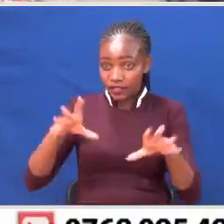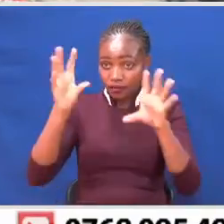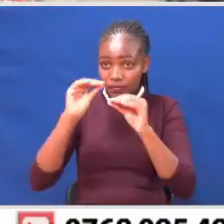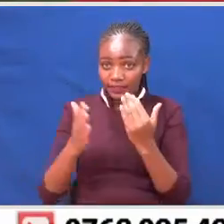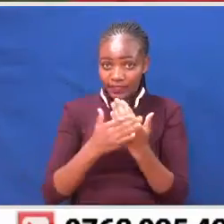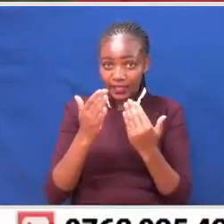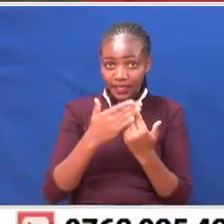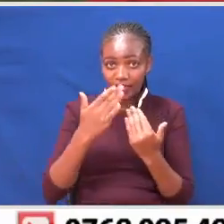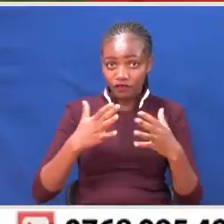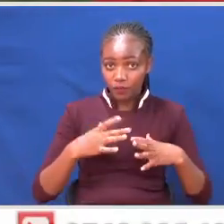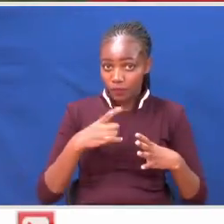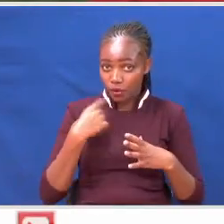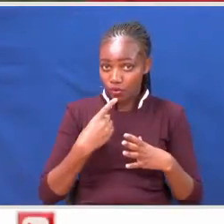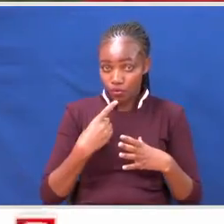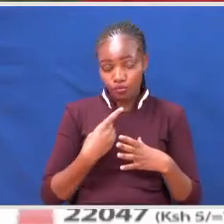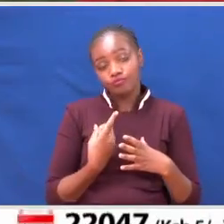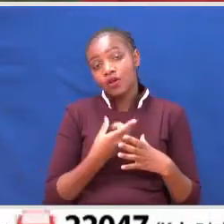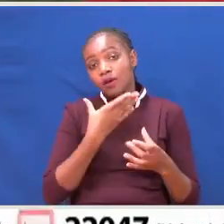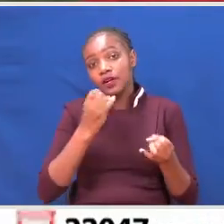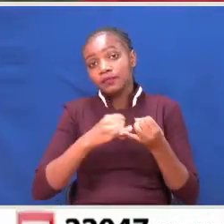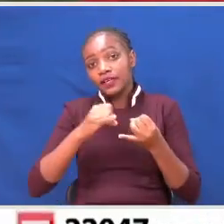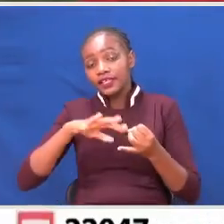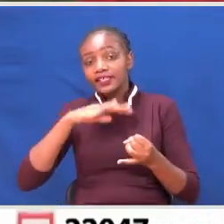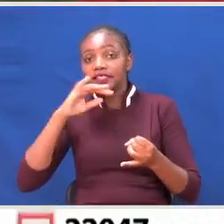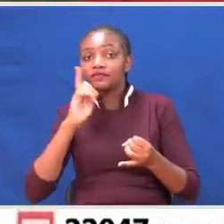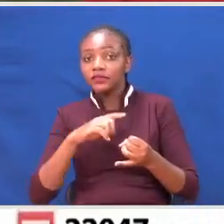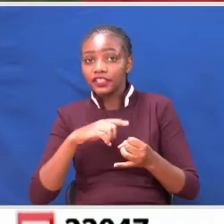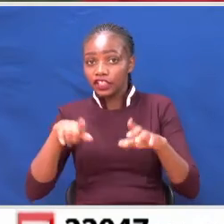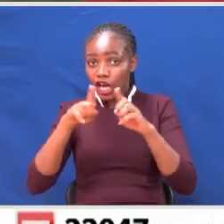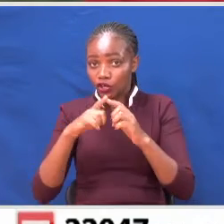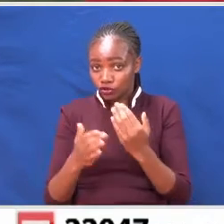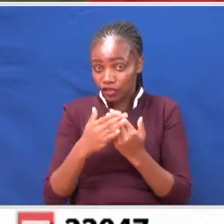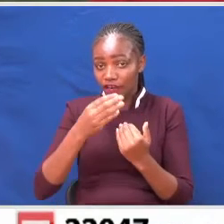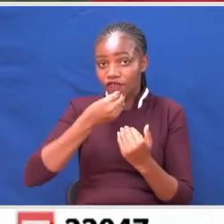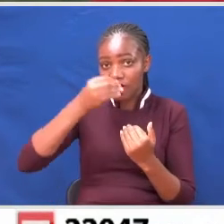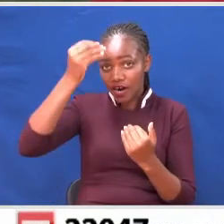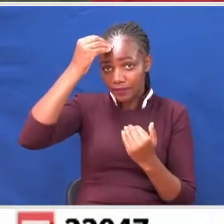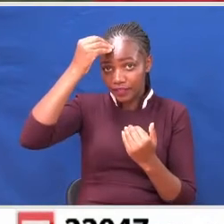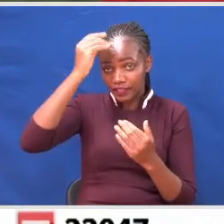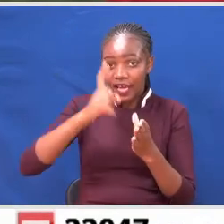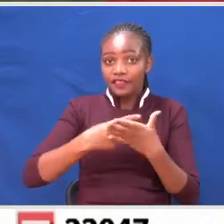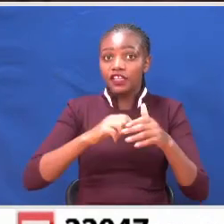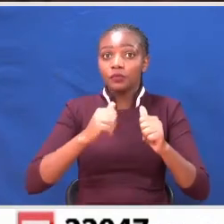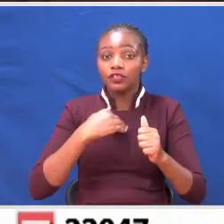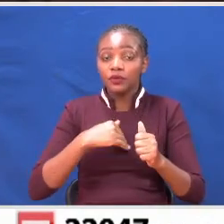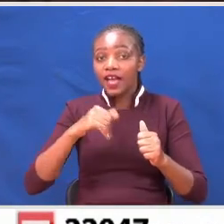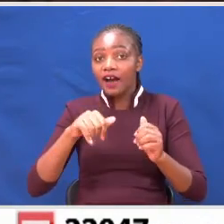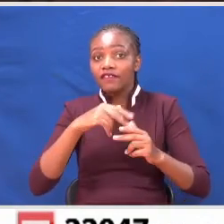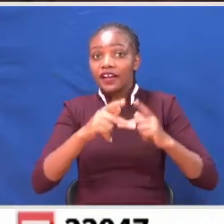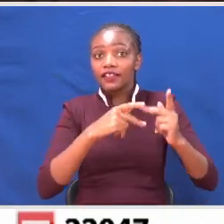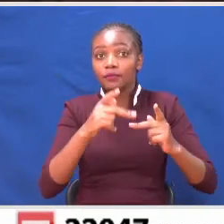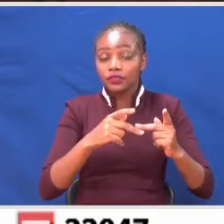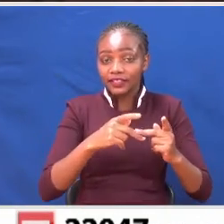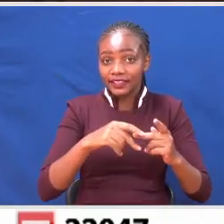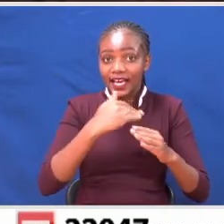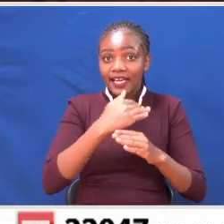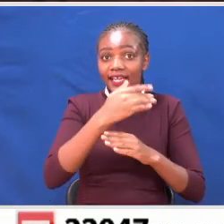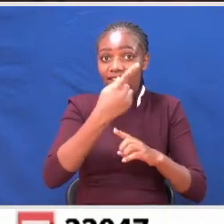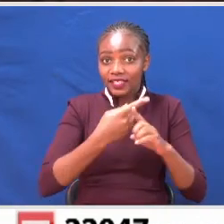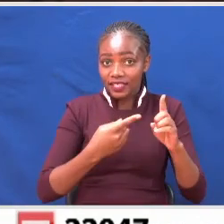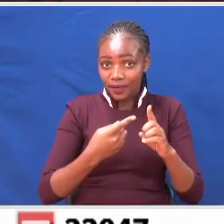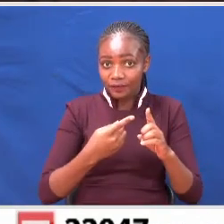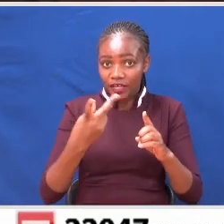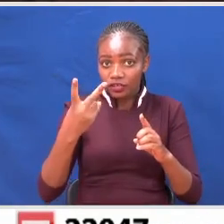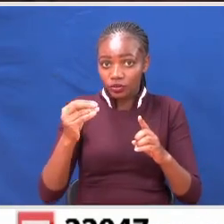watoto wa yatima. Awamu ya pili ya ukabidhi wa hati miliki 5000 unatarajiwa kufanyika mwisho wa mwezi wa Januari mwaka